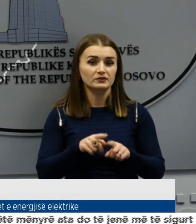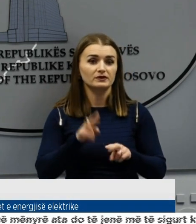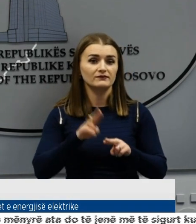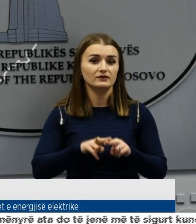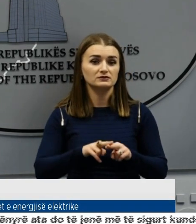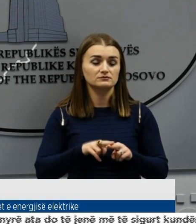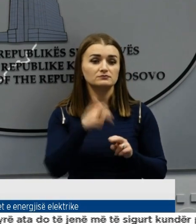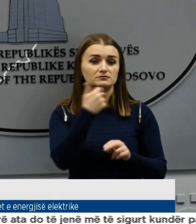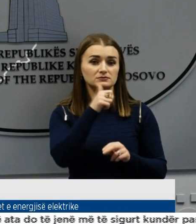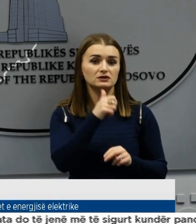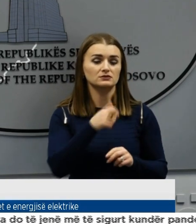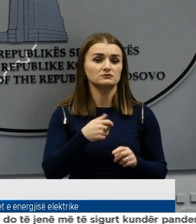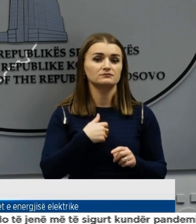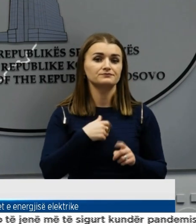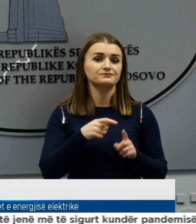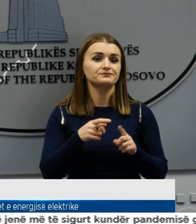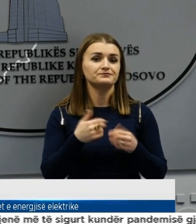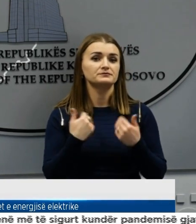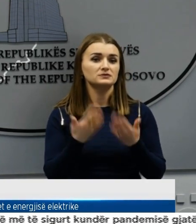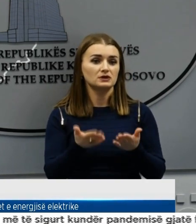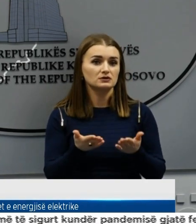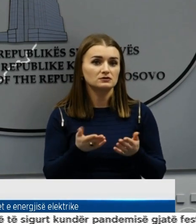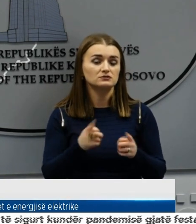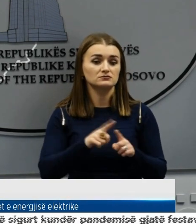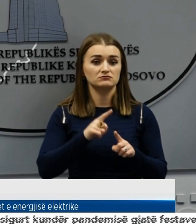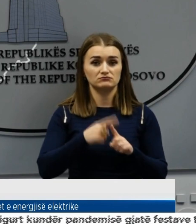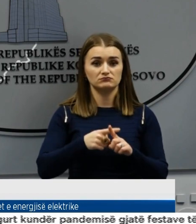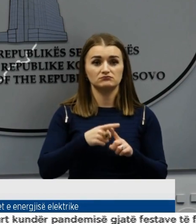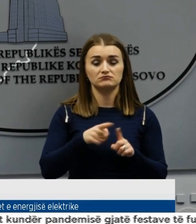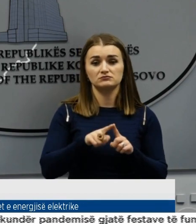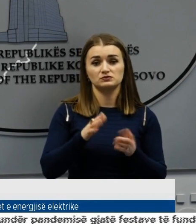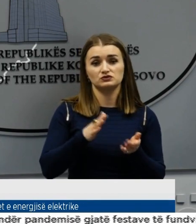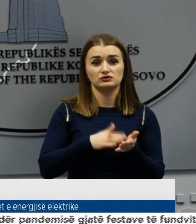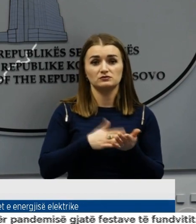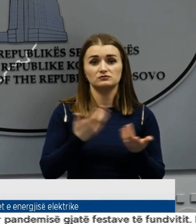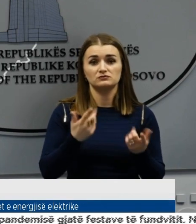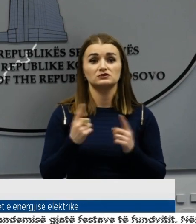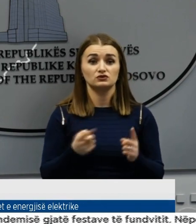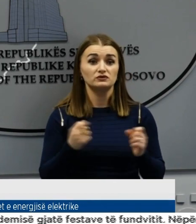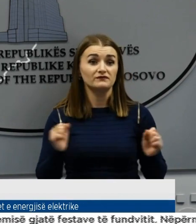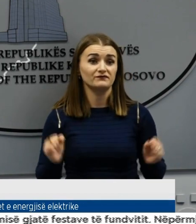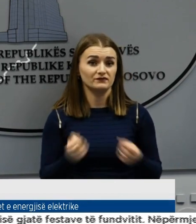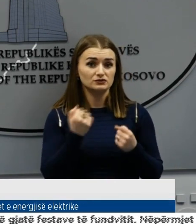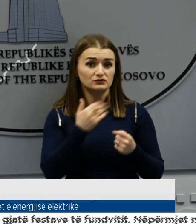preken kur ajo për kriza është në ikë më të keqe.